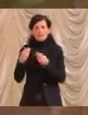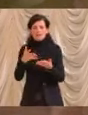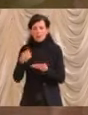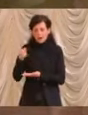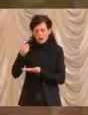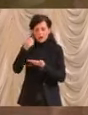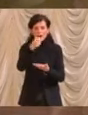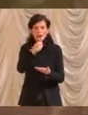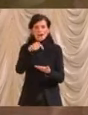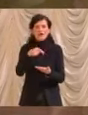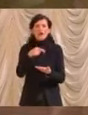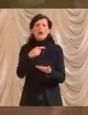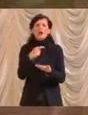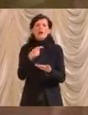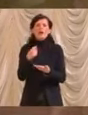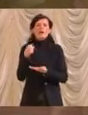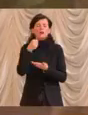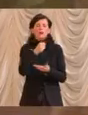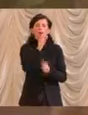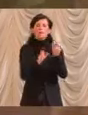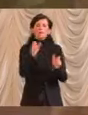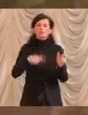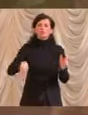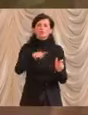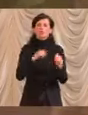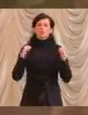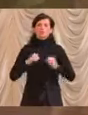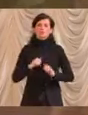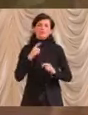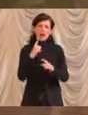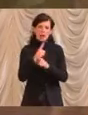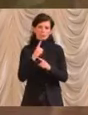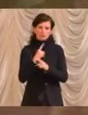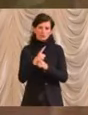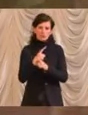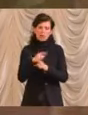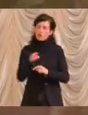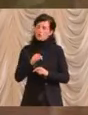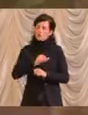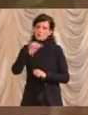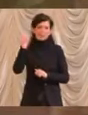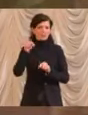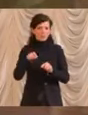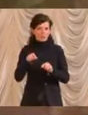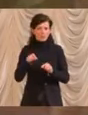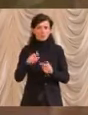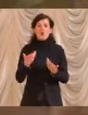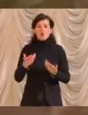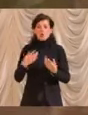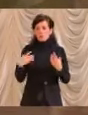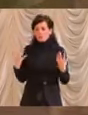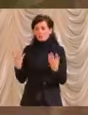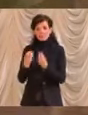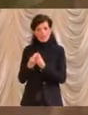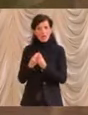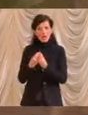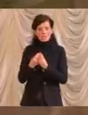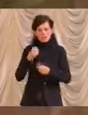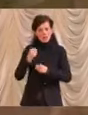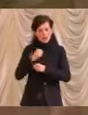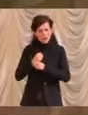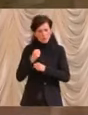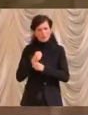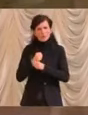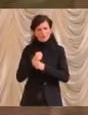i cittadini che ne hanno bisogno. Quindi stiamo lavorando insieme per potenziare e rafforzare la misura